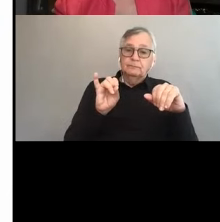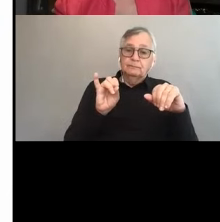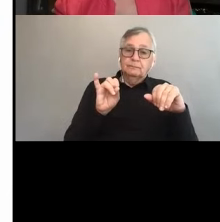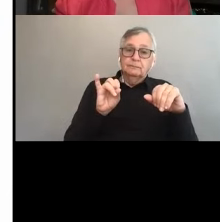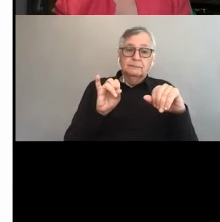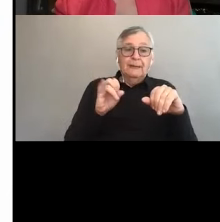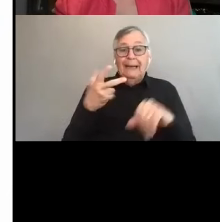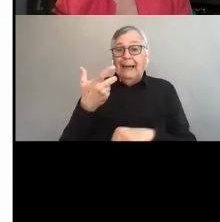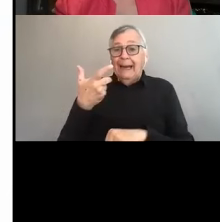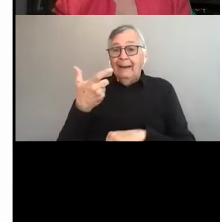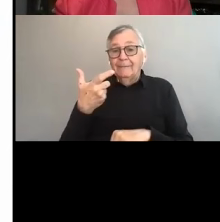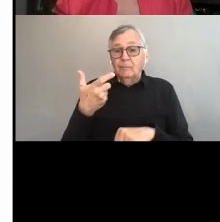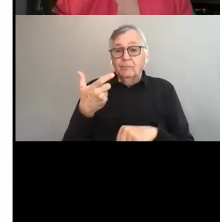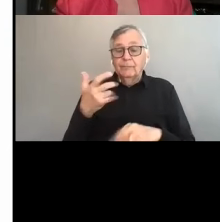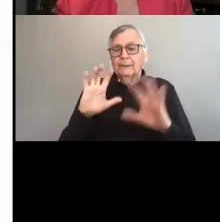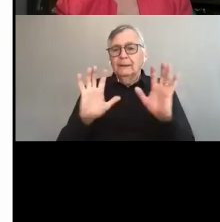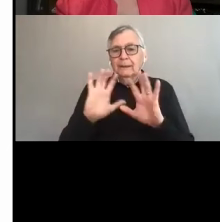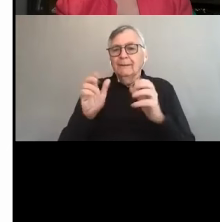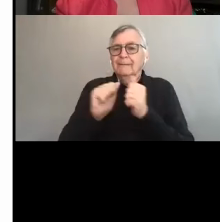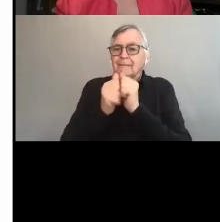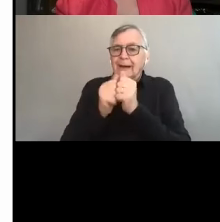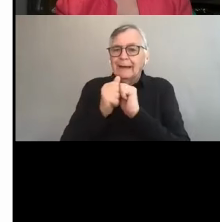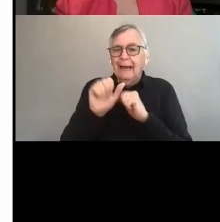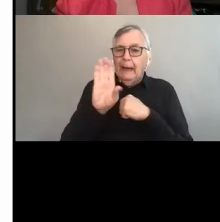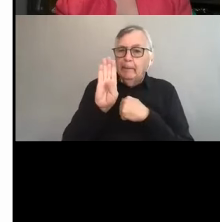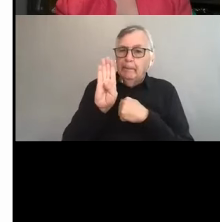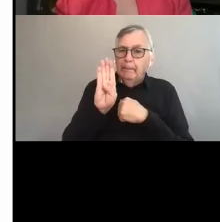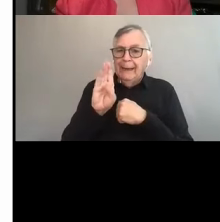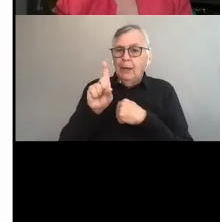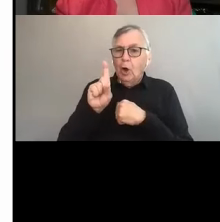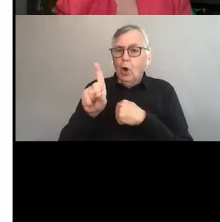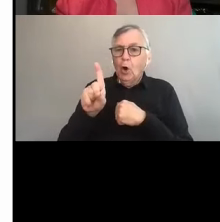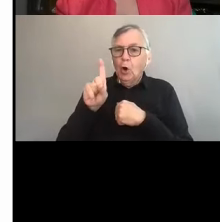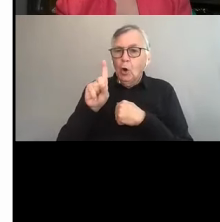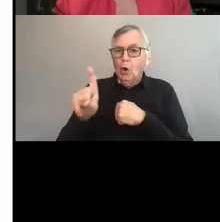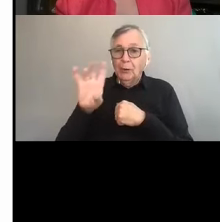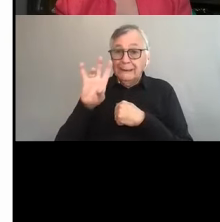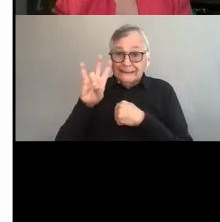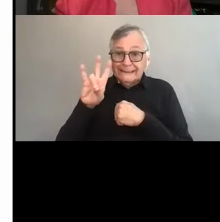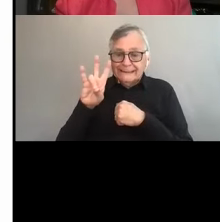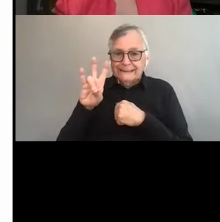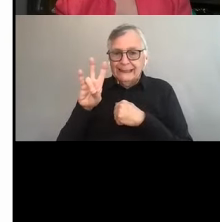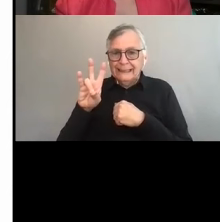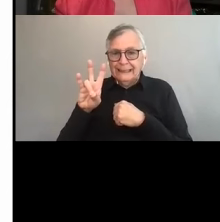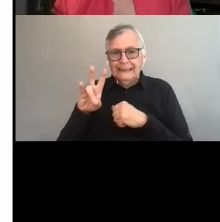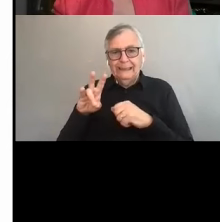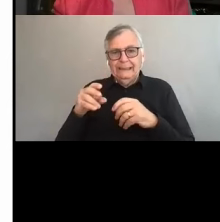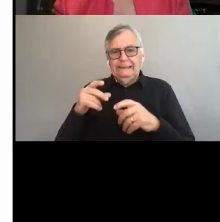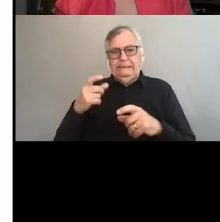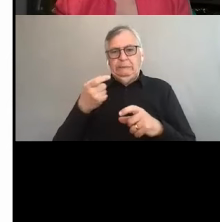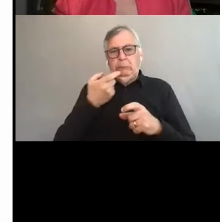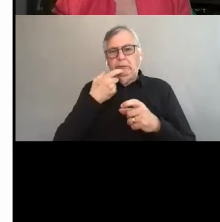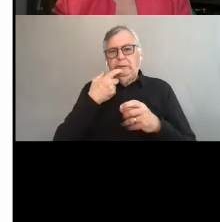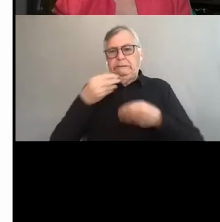le vaccin, excusez-moi, le variant B117, il a été associé à une plus grande